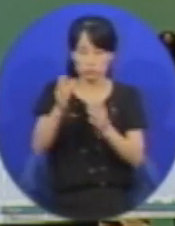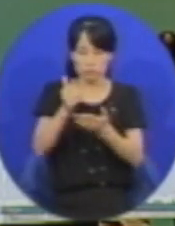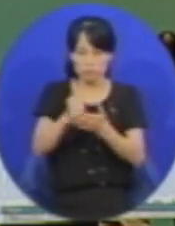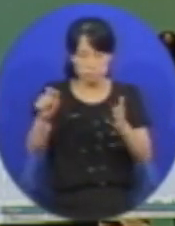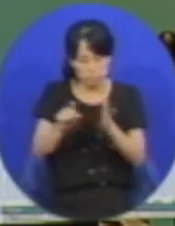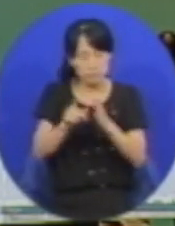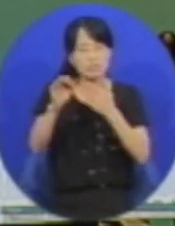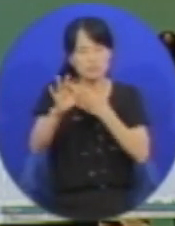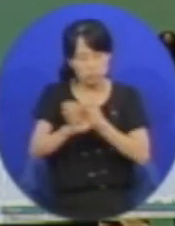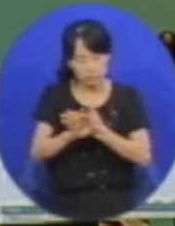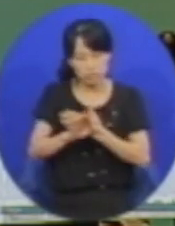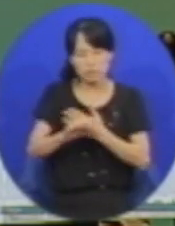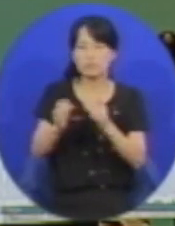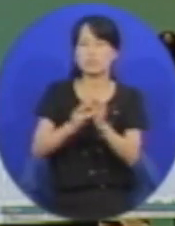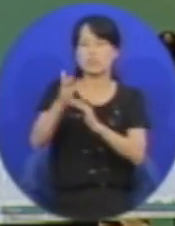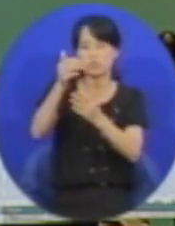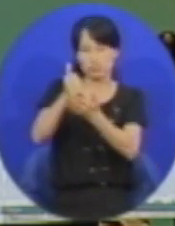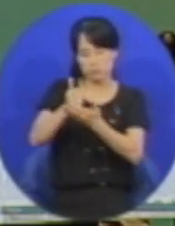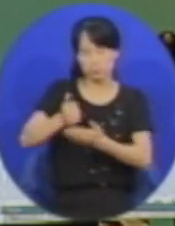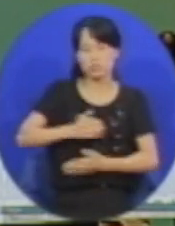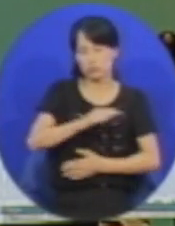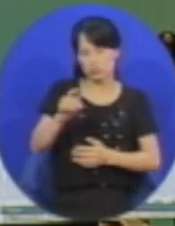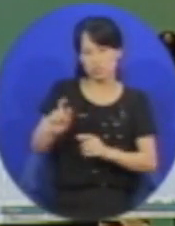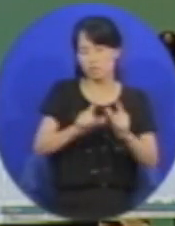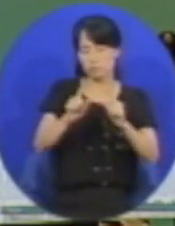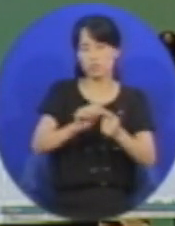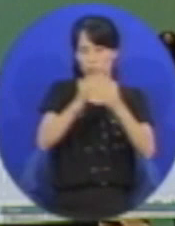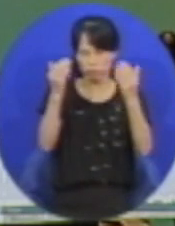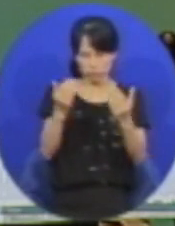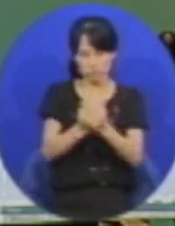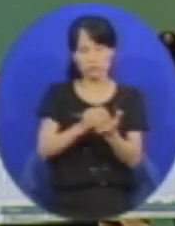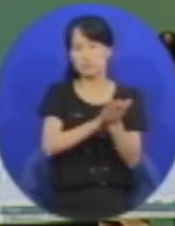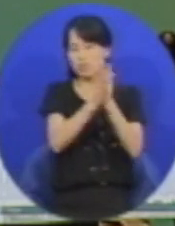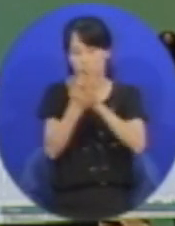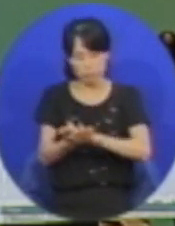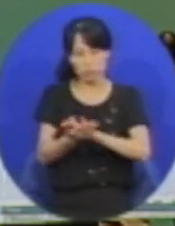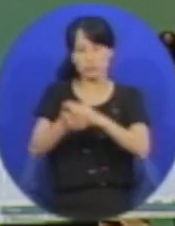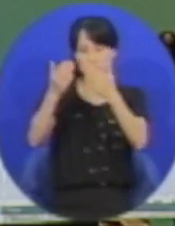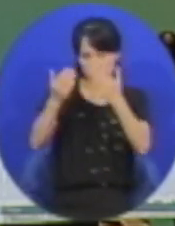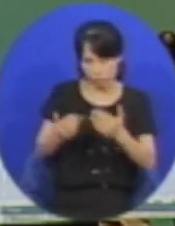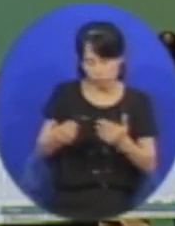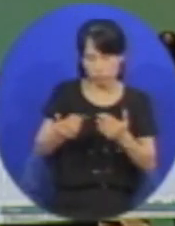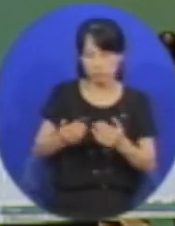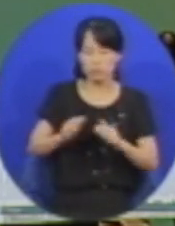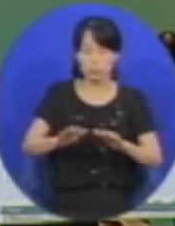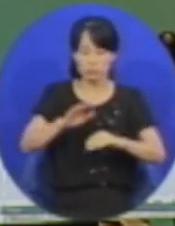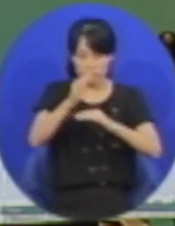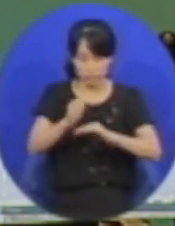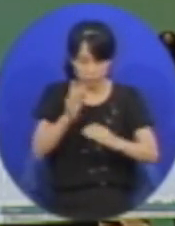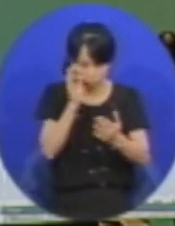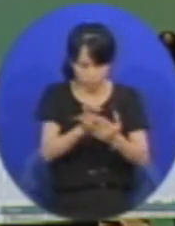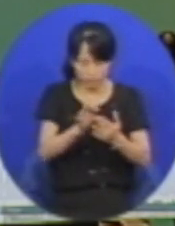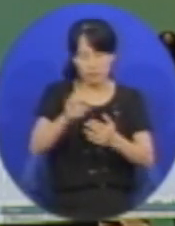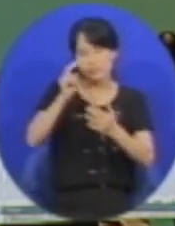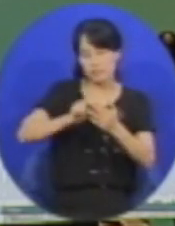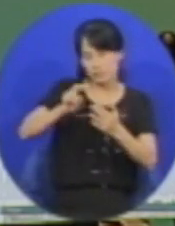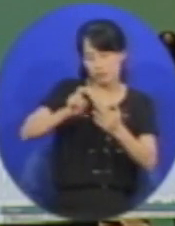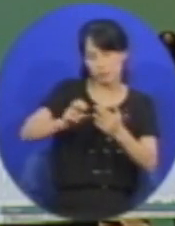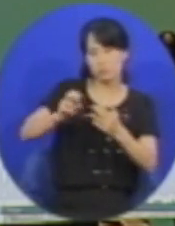예수님이 우리 삶을 완전히 변화시켜 주십니다. 오늘 말씀해 보니까 찬송하며 살게